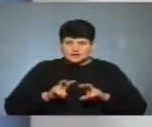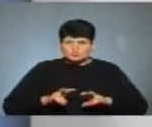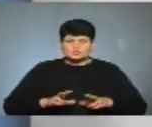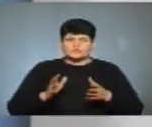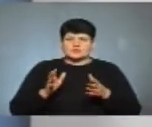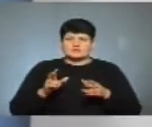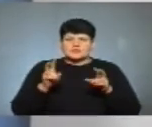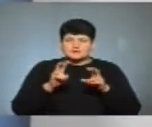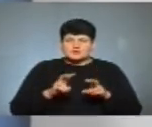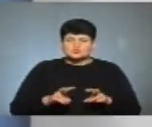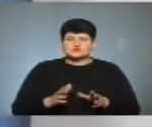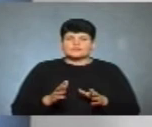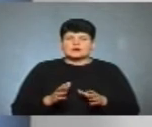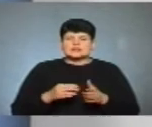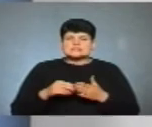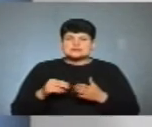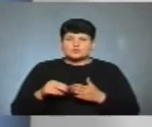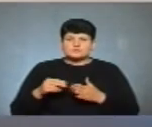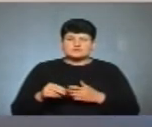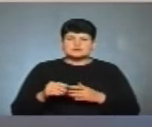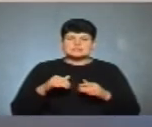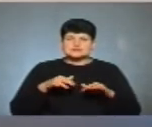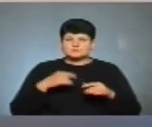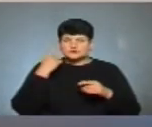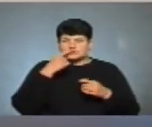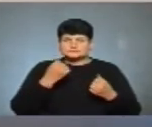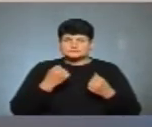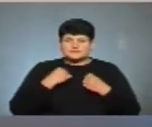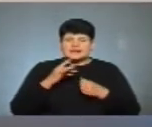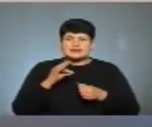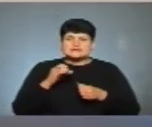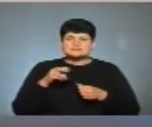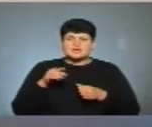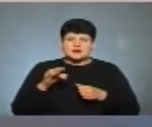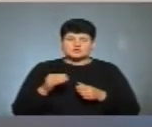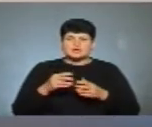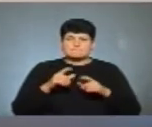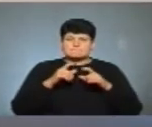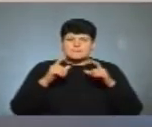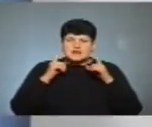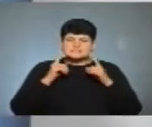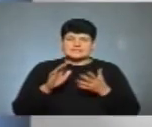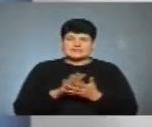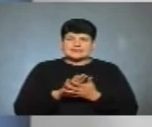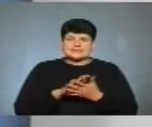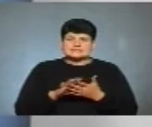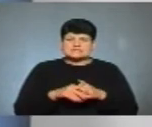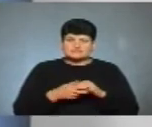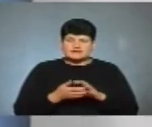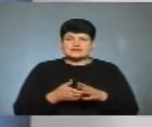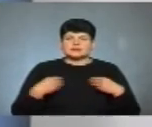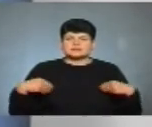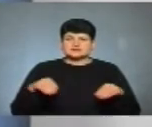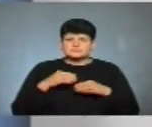аналізували і закупівлі засобів індивідуального захисту, це респіраторів, масок, дезінфекторів, костюмів